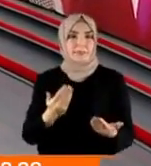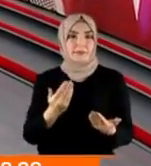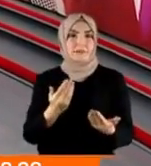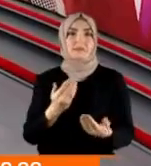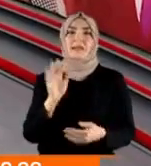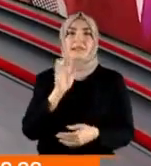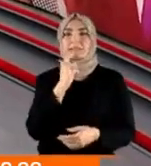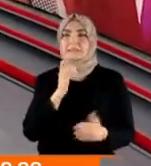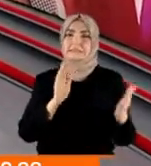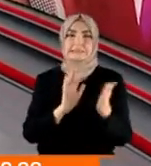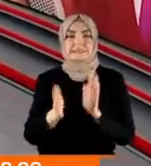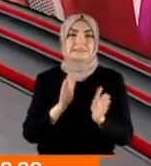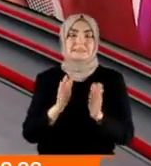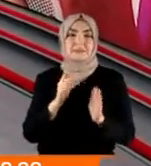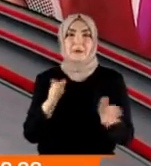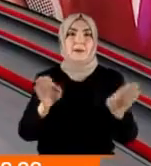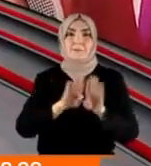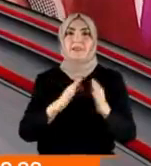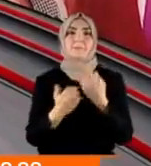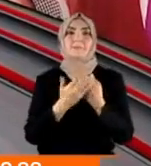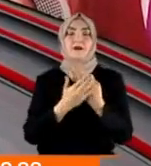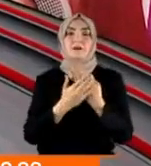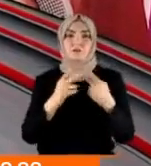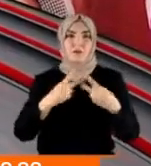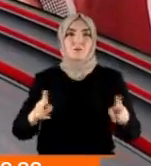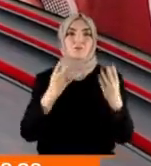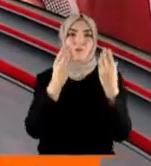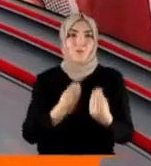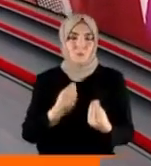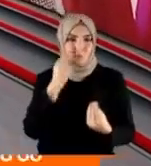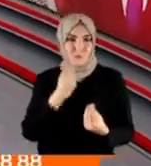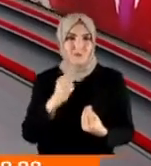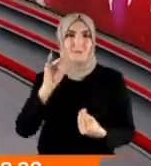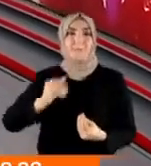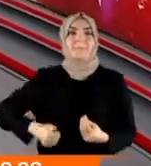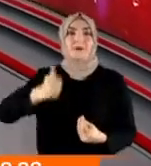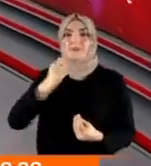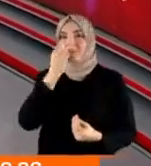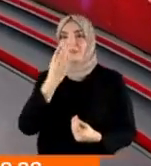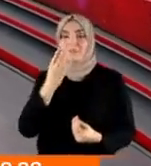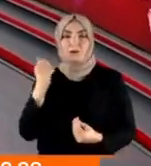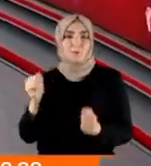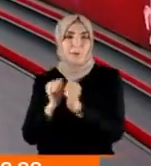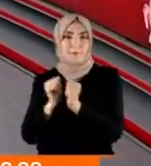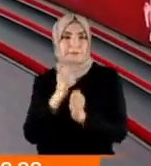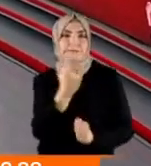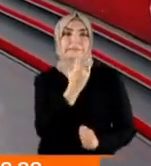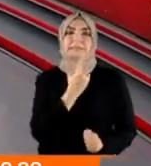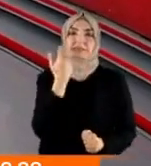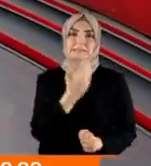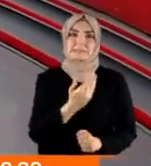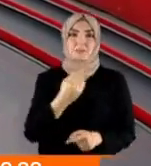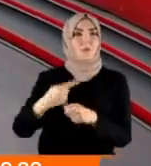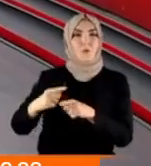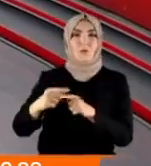Kapalı Maraş bölgesini MHP Genel Başkanı Devlet Bahçeli ile birlikte gezdi. Ortaklığı Rumlarla yeniden tesis etmek